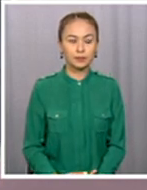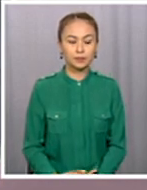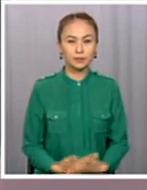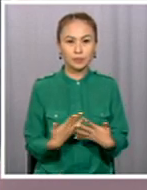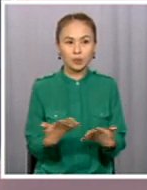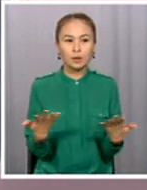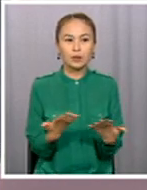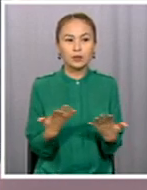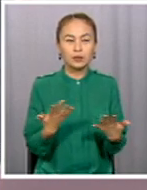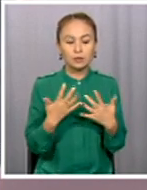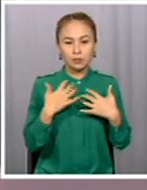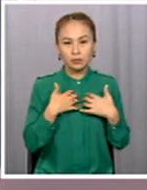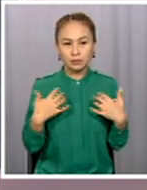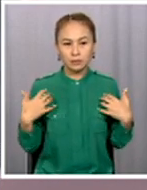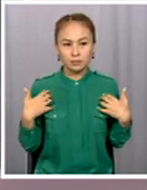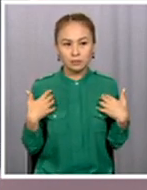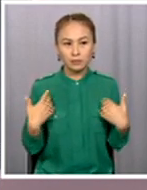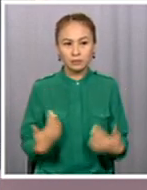жануардың дыбысы?